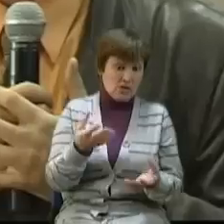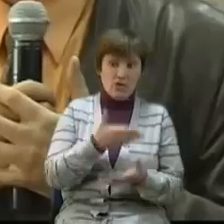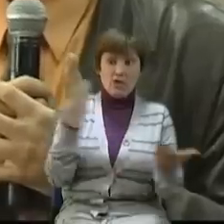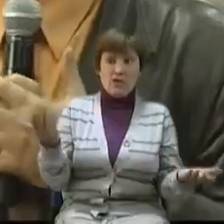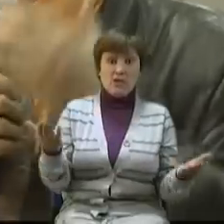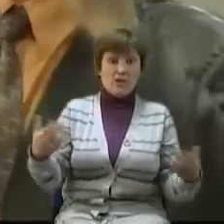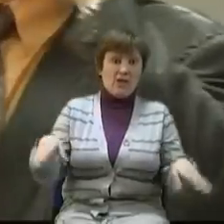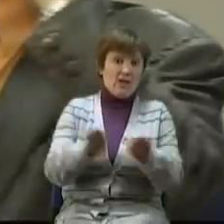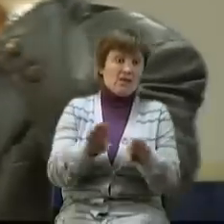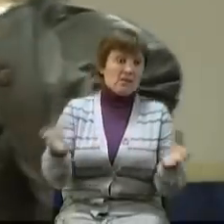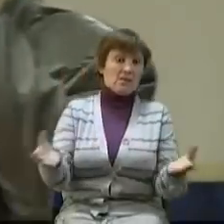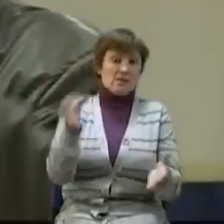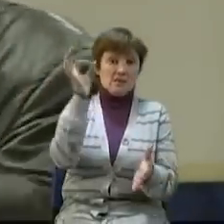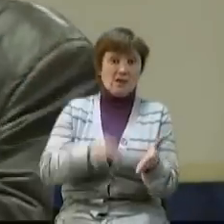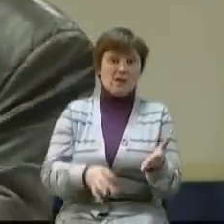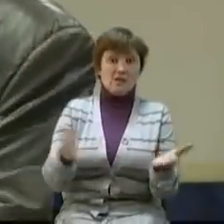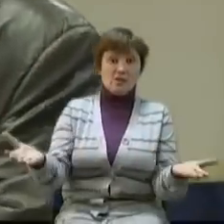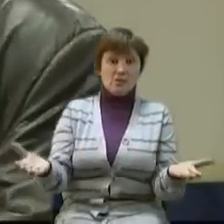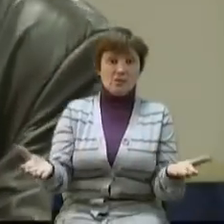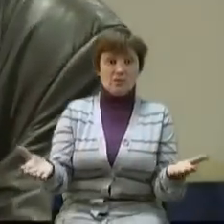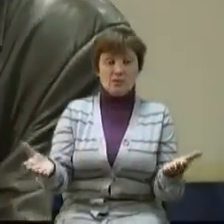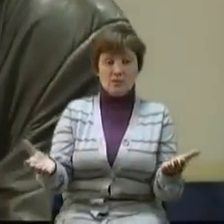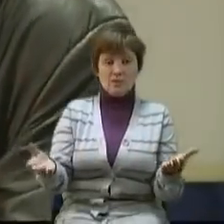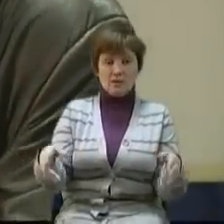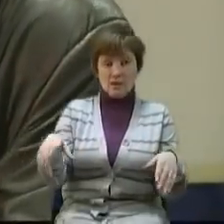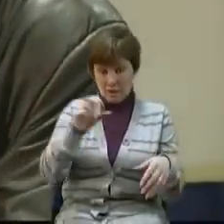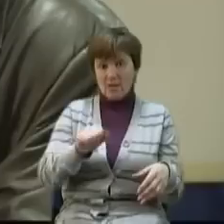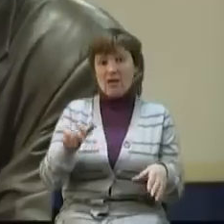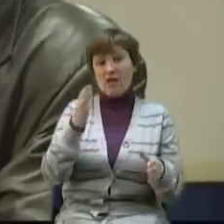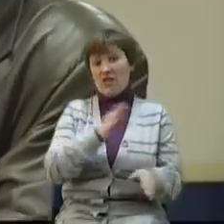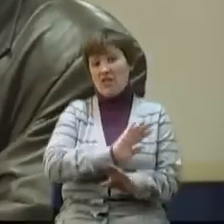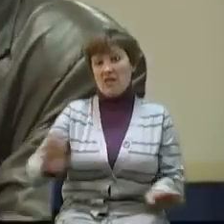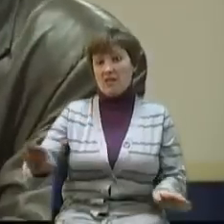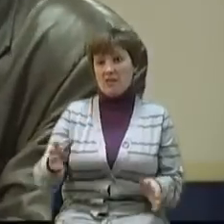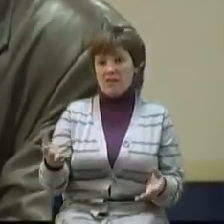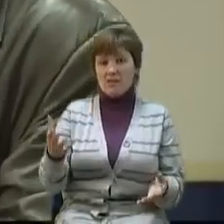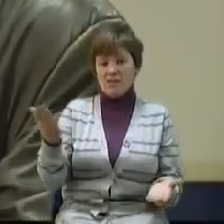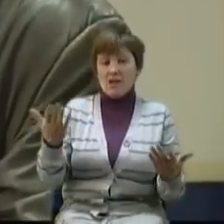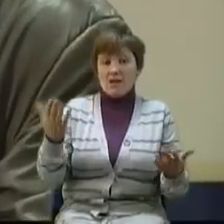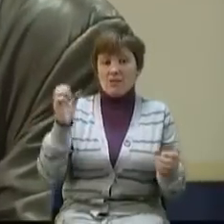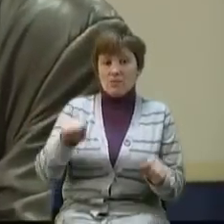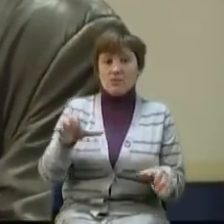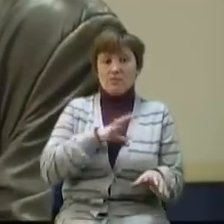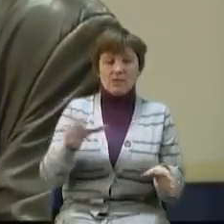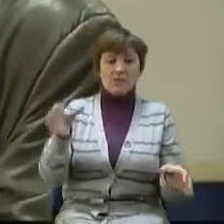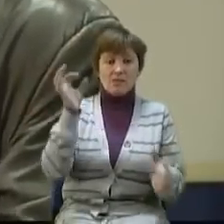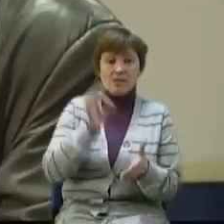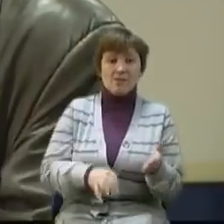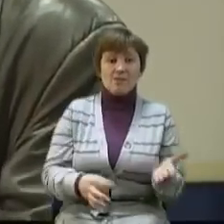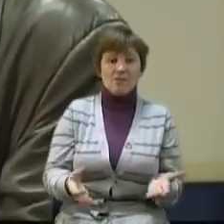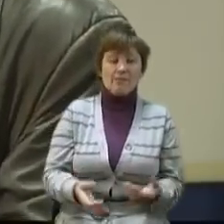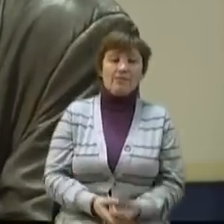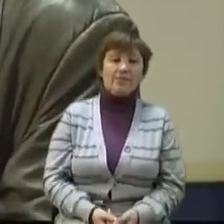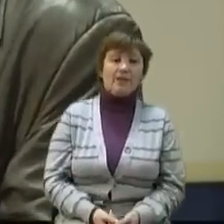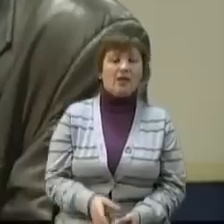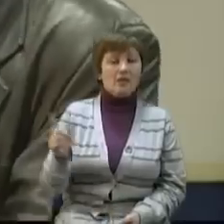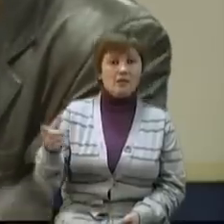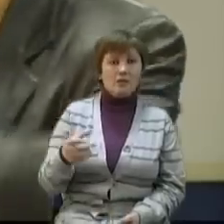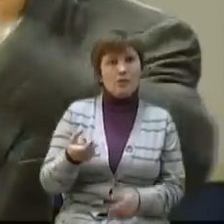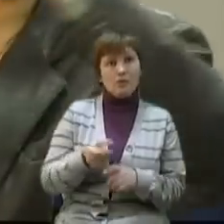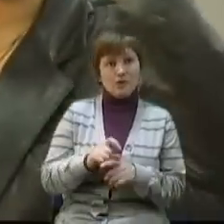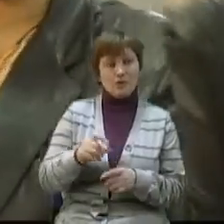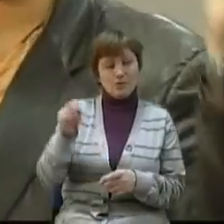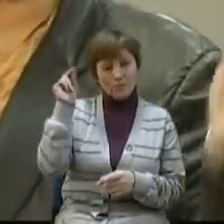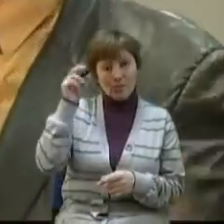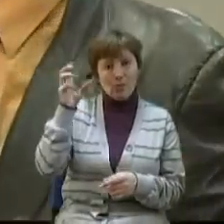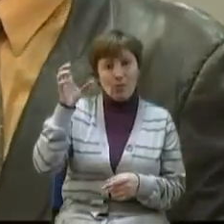одновременно. Ну, все задали вопрос, а как это одновременно? Ну, брат очень умный, он говорит, во,